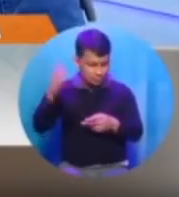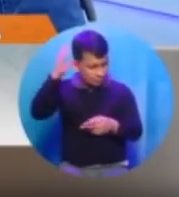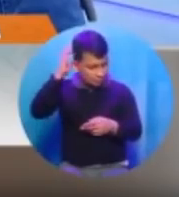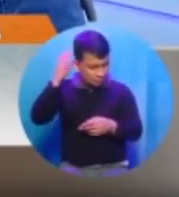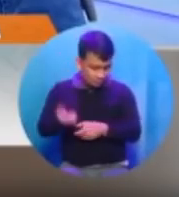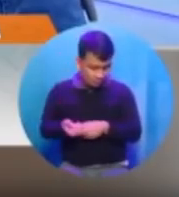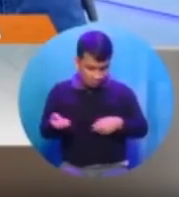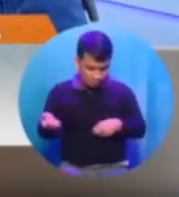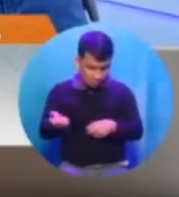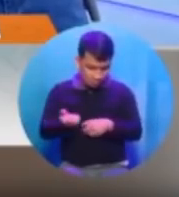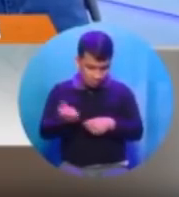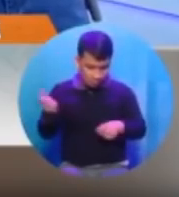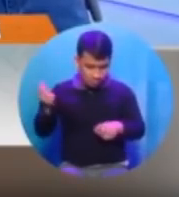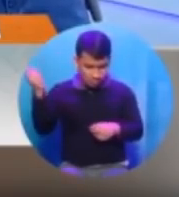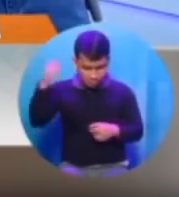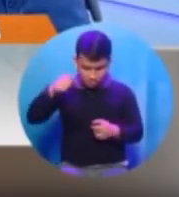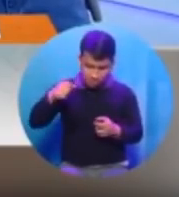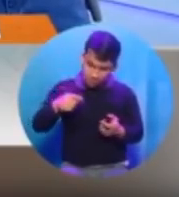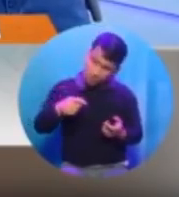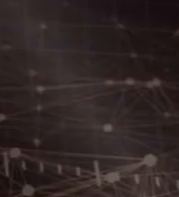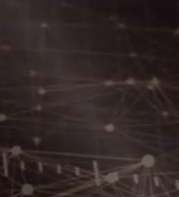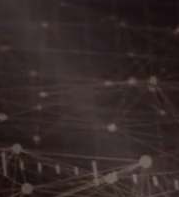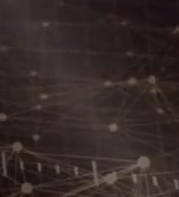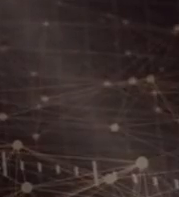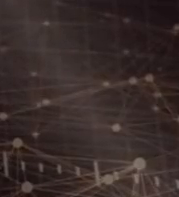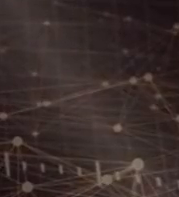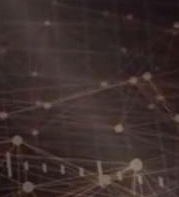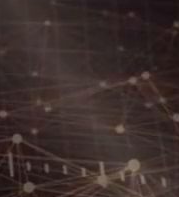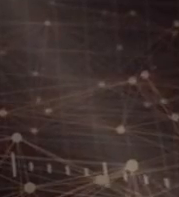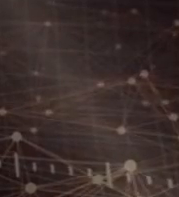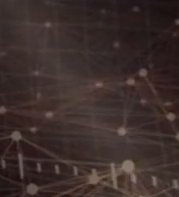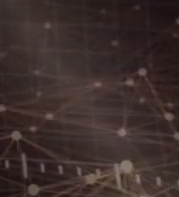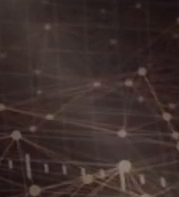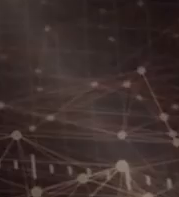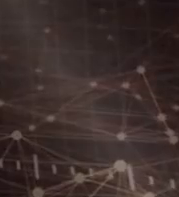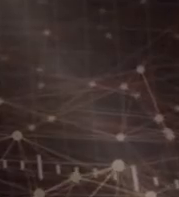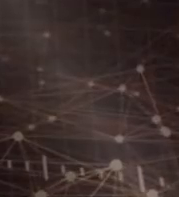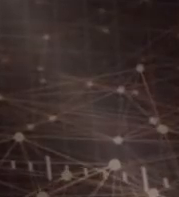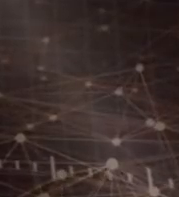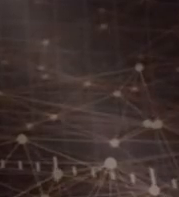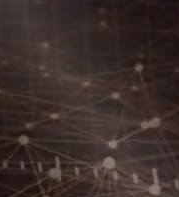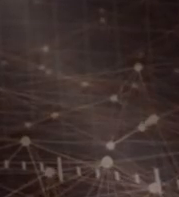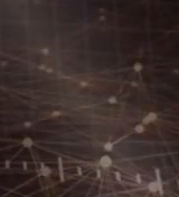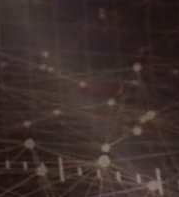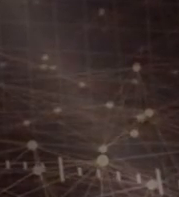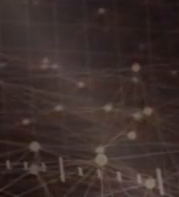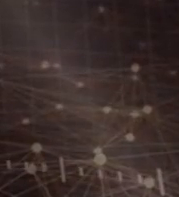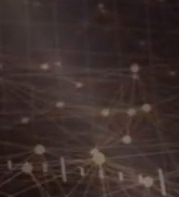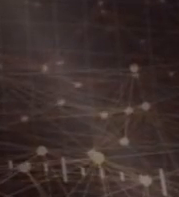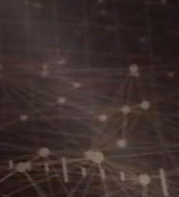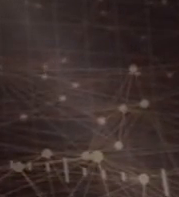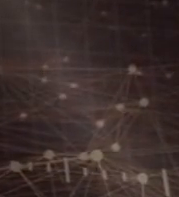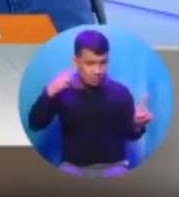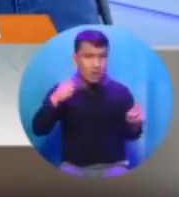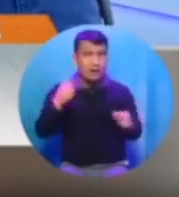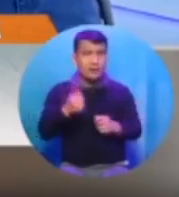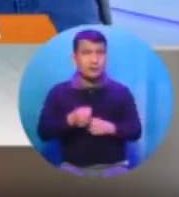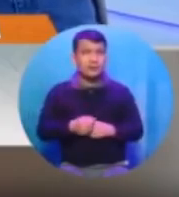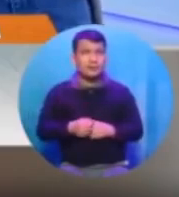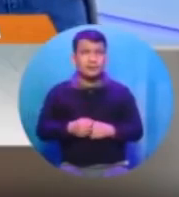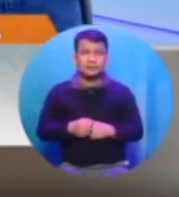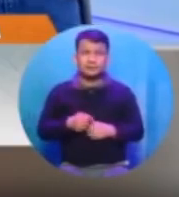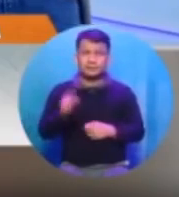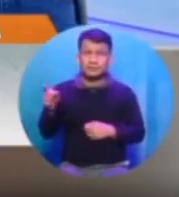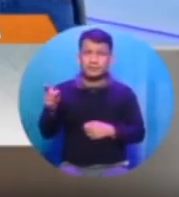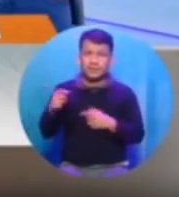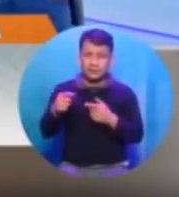may pala na daw, nakabulagta na daw siya, di na daw niya alam yung ginawa sa kanya kasi nakatalikod siya. Ano